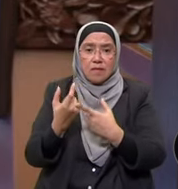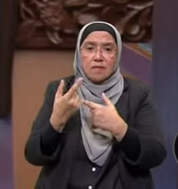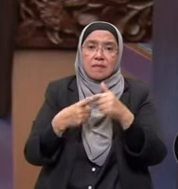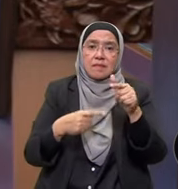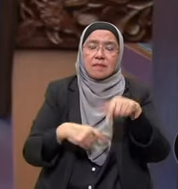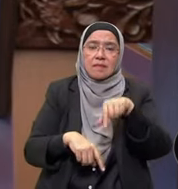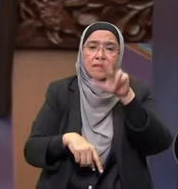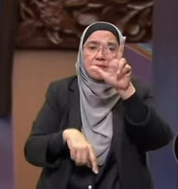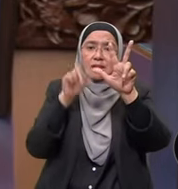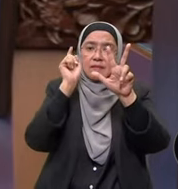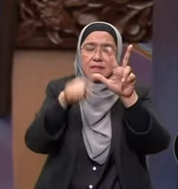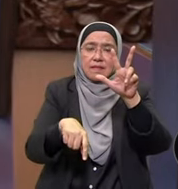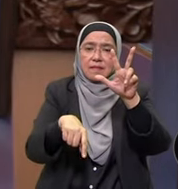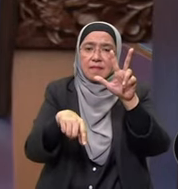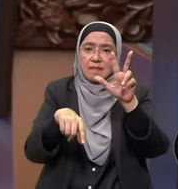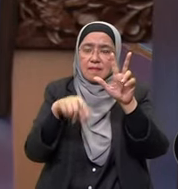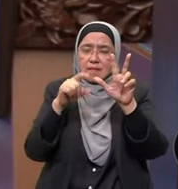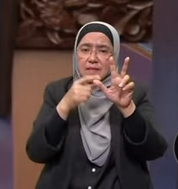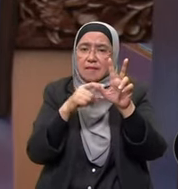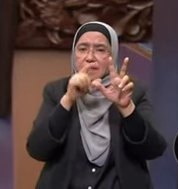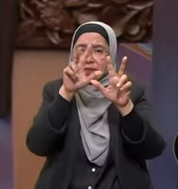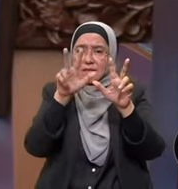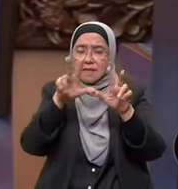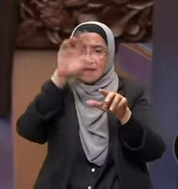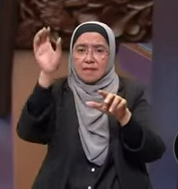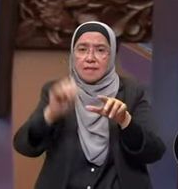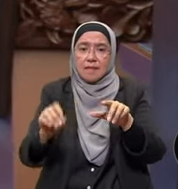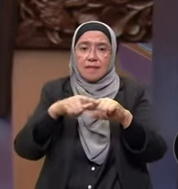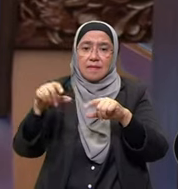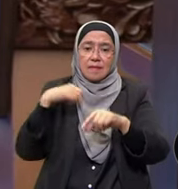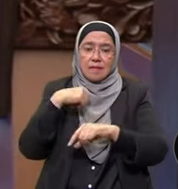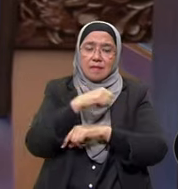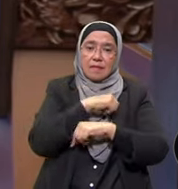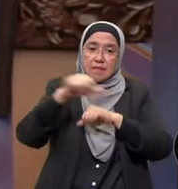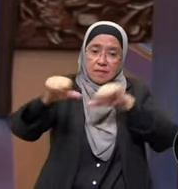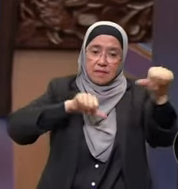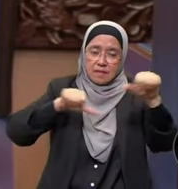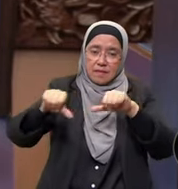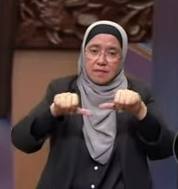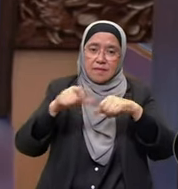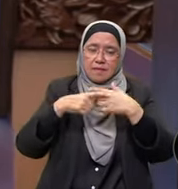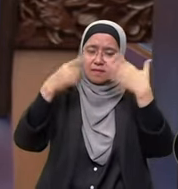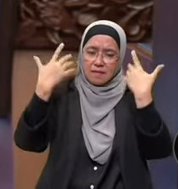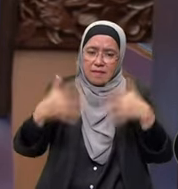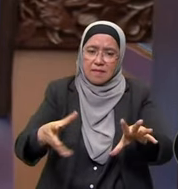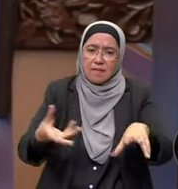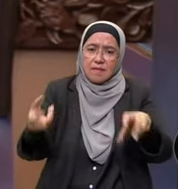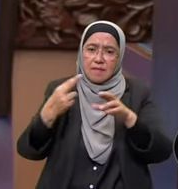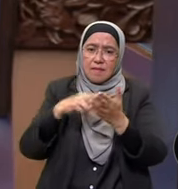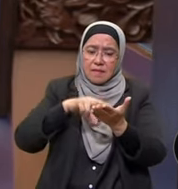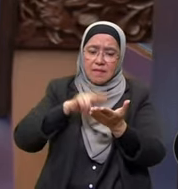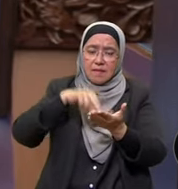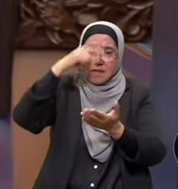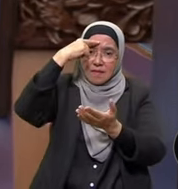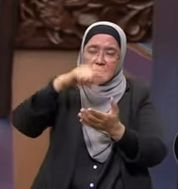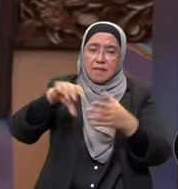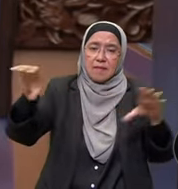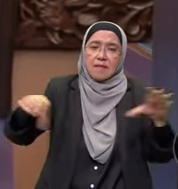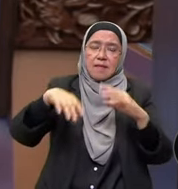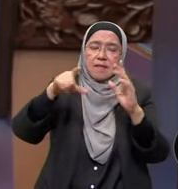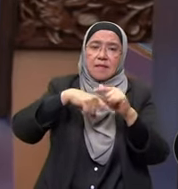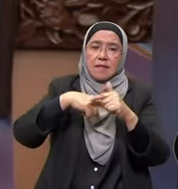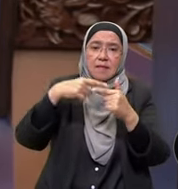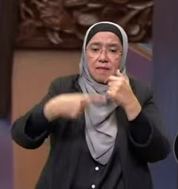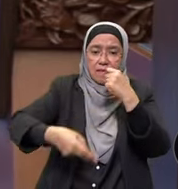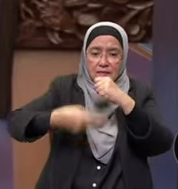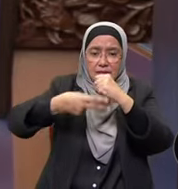daripada jumlah ahli aktif formal ahli kwsp telah mendaftar untuk membuat caruman melebihi kadar berkanun